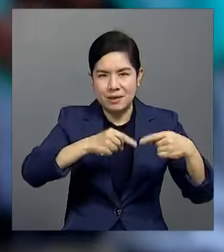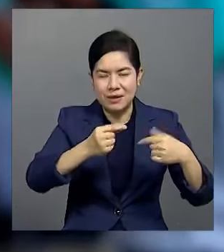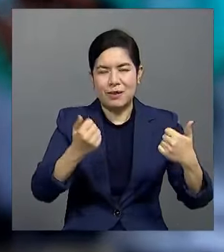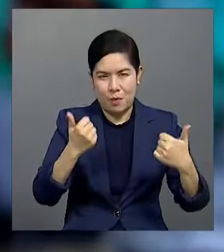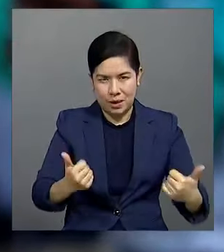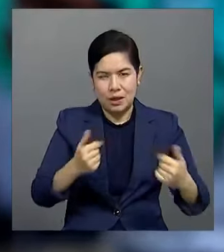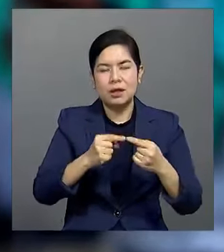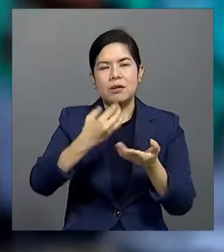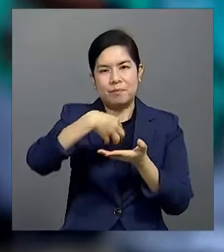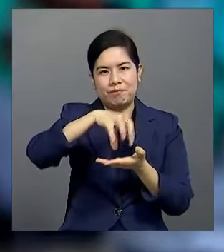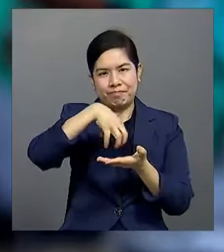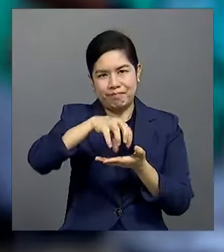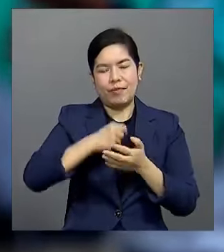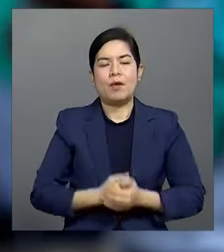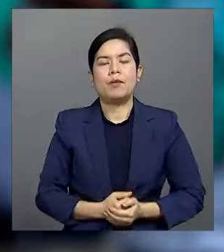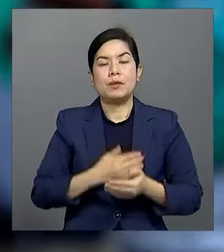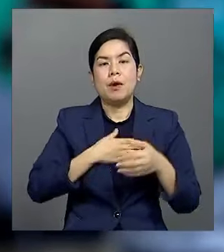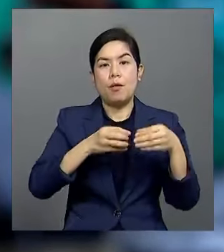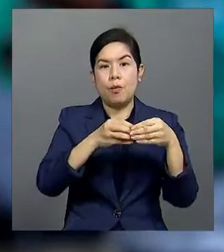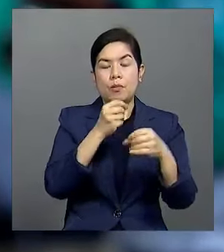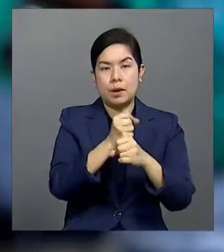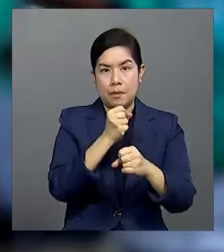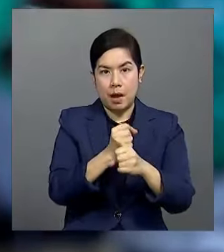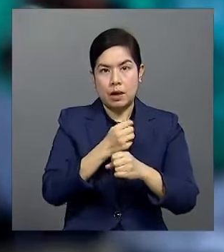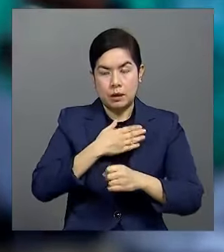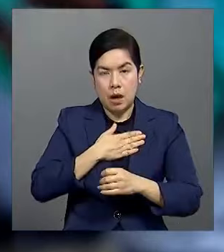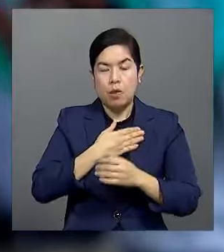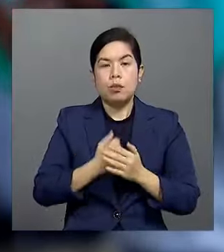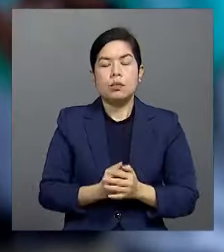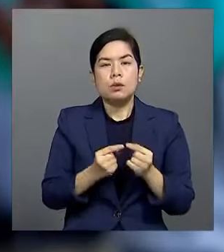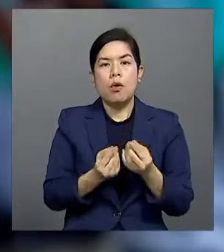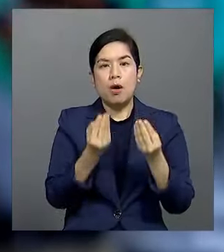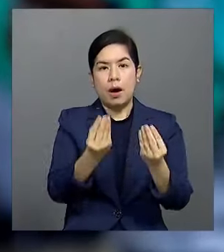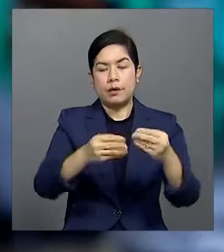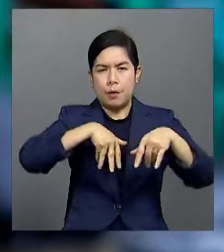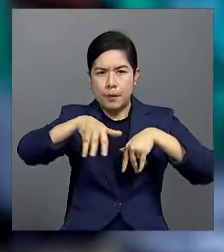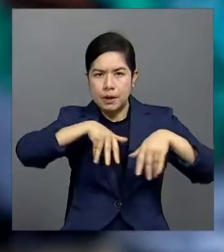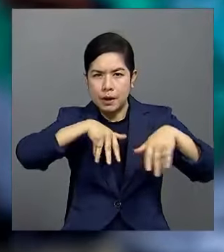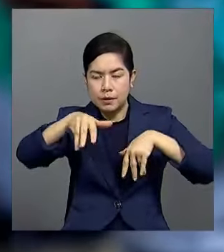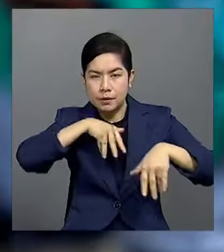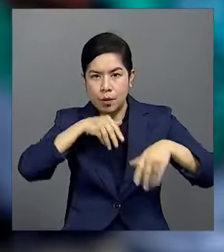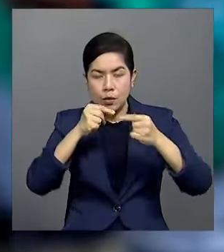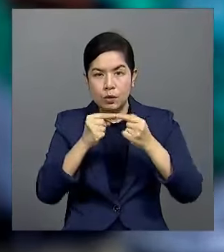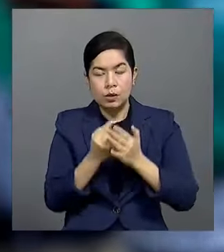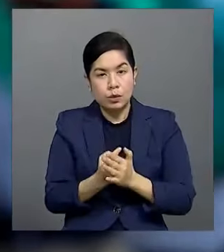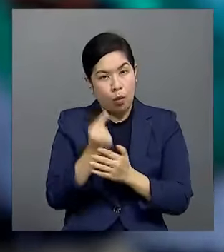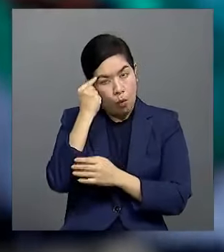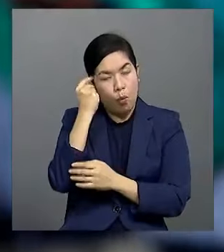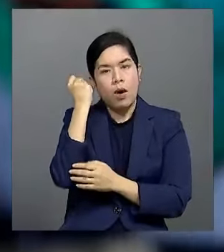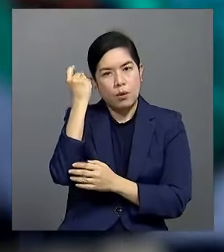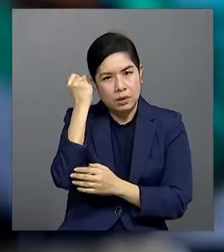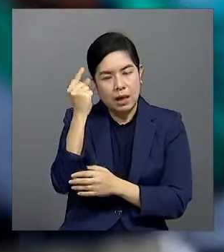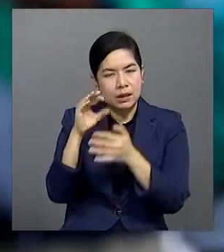ป้และทีมงานรู้สู้ภัยขอยืนหยัดและเคียงข้างคุณผู้ชมในการนำความรู้และความจริงมานำเสนอคุณผู้ชมอย่างต่อเนื่องเพราะเ